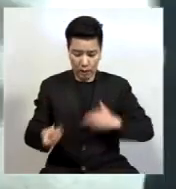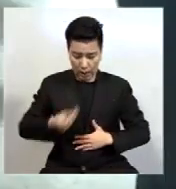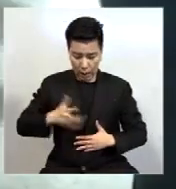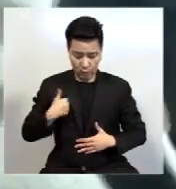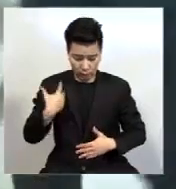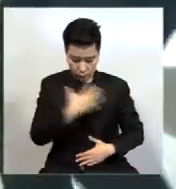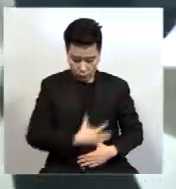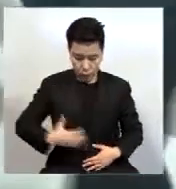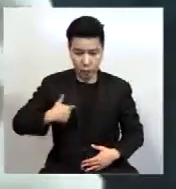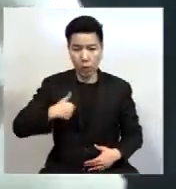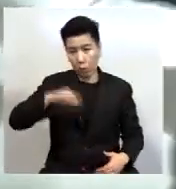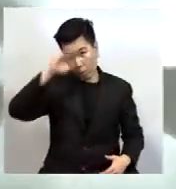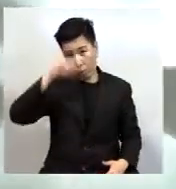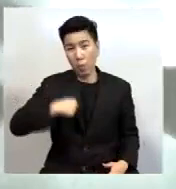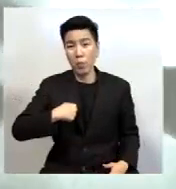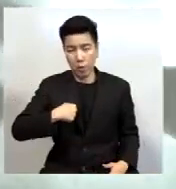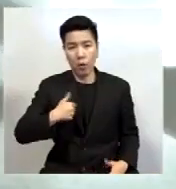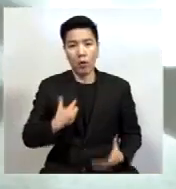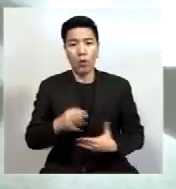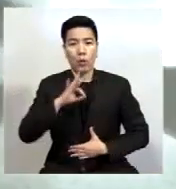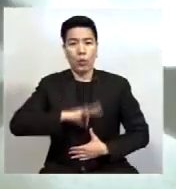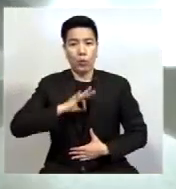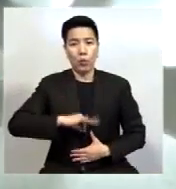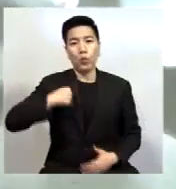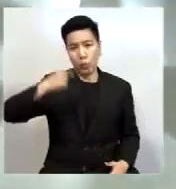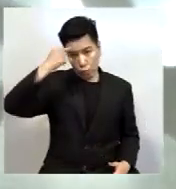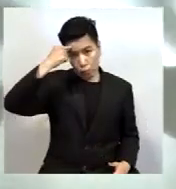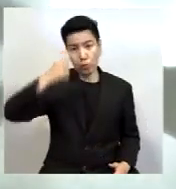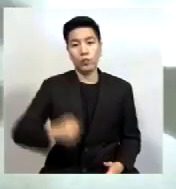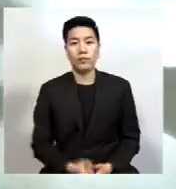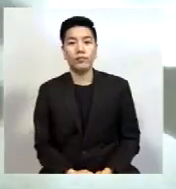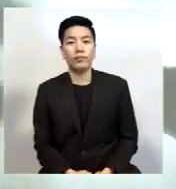งเรายิ่งมีโรคเนี่ยคือเรายิ่งตระหนักมากขึ้นพี่